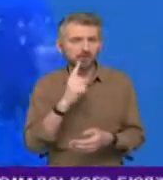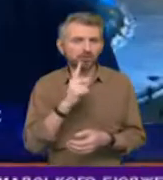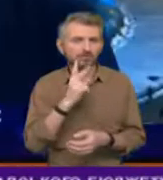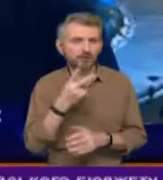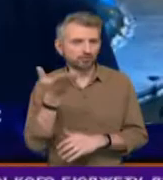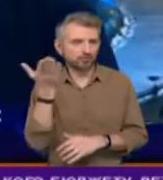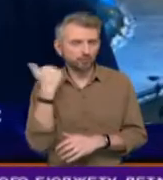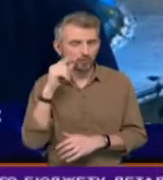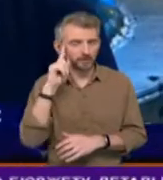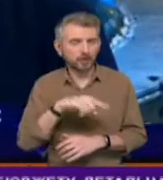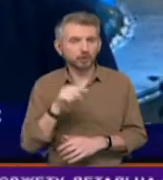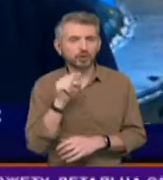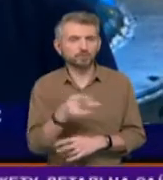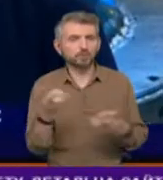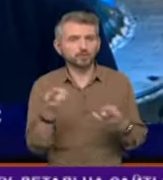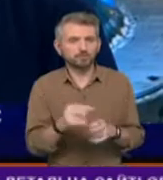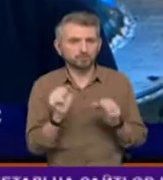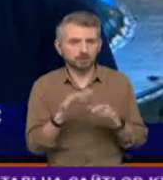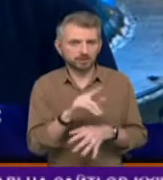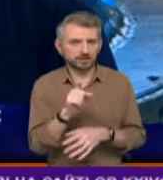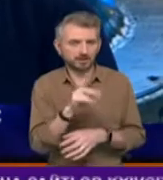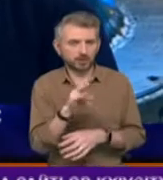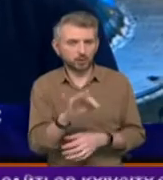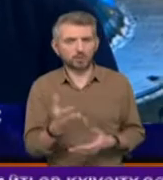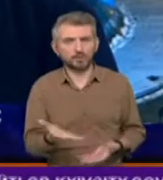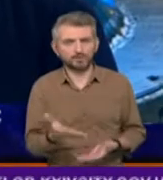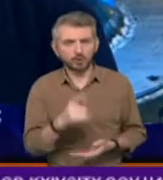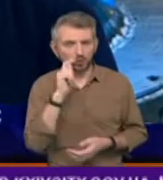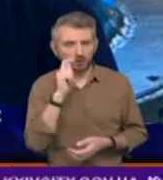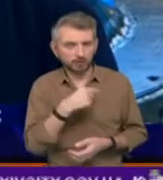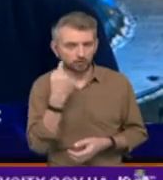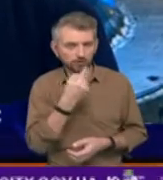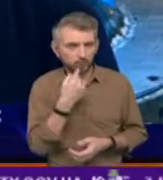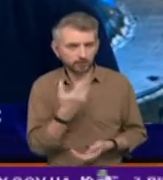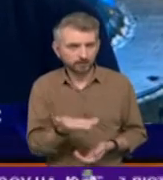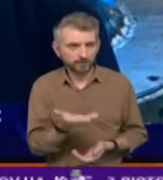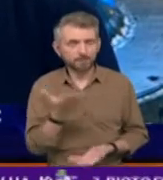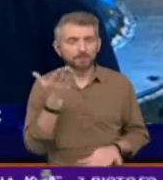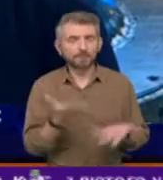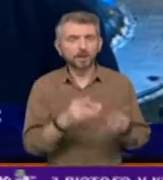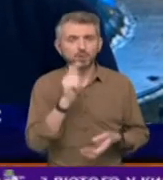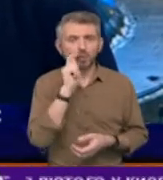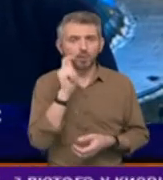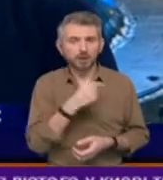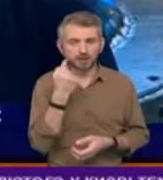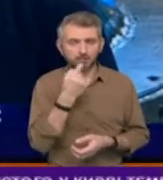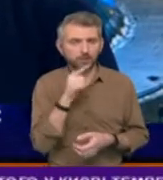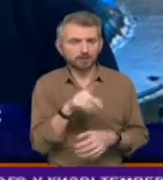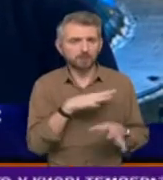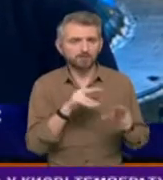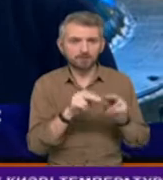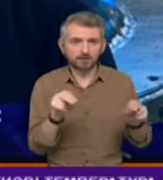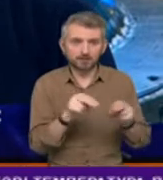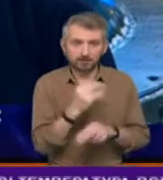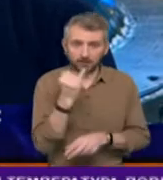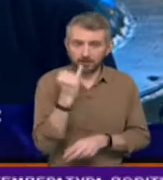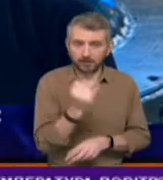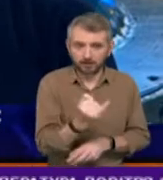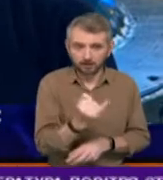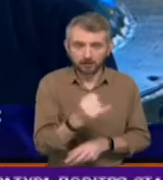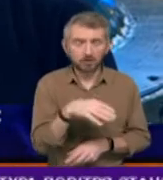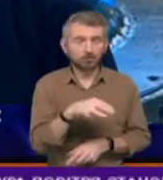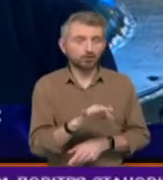глобальний. А давайте ми цю тему обов'язково продовжимо акурат за 3 хвилини. Ну, це телебачення, ми повинні віддати належне рекламі. Шановні,